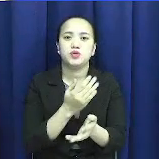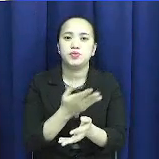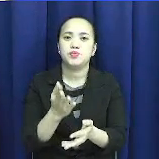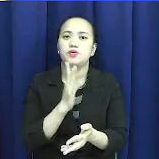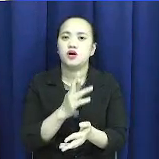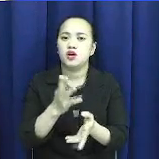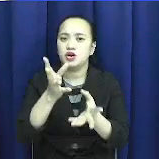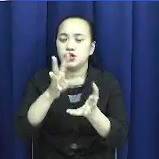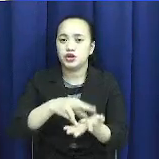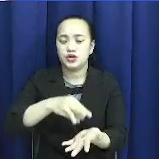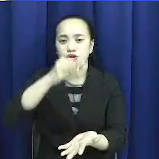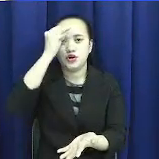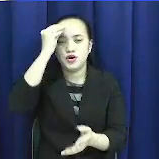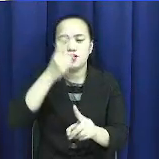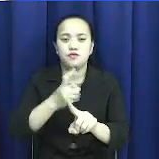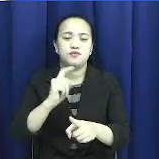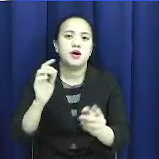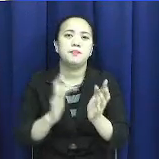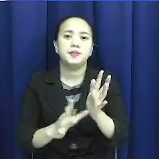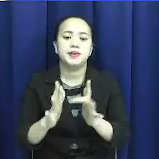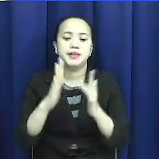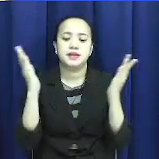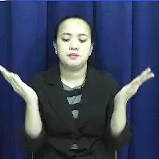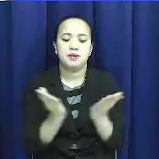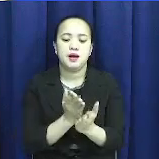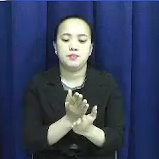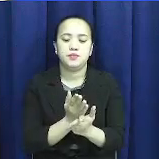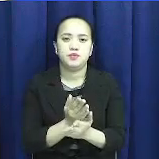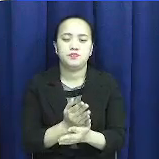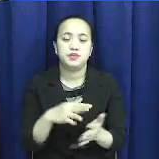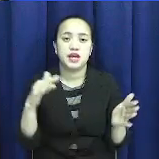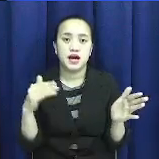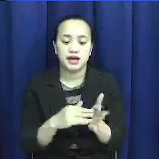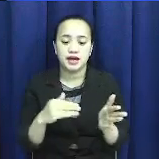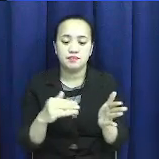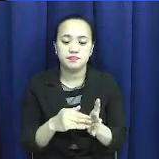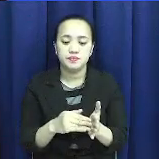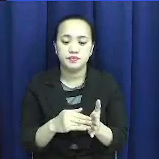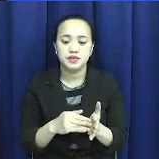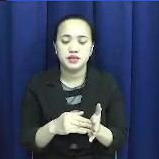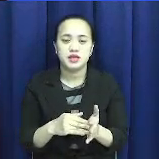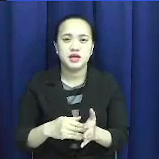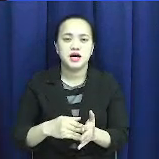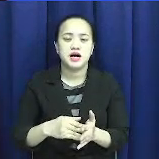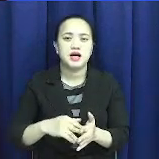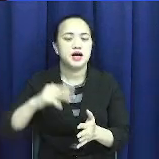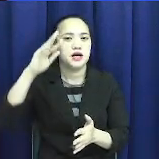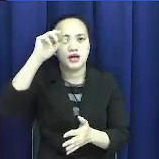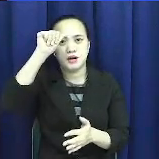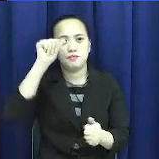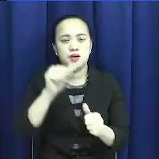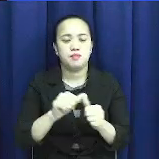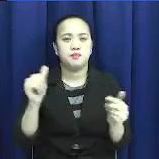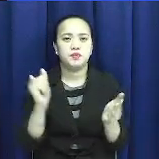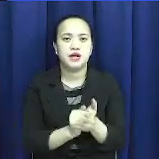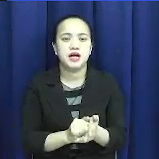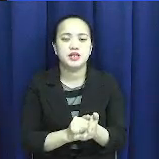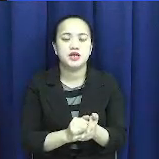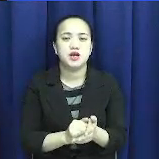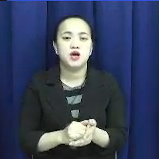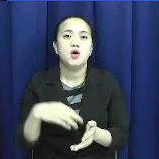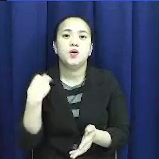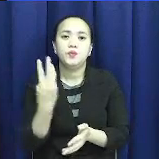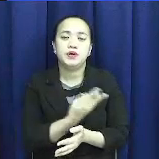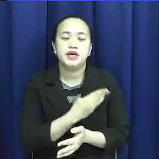po ngayon. Tandaan nyo po, okay? Tandaan nyo po, bawat isa po sa atin bilang mga anak ng Diyos, tayo po